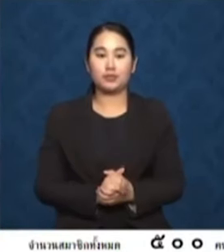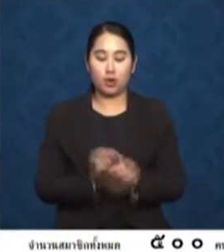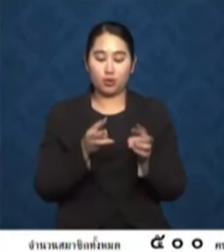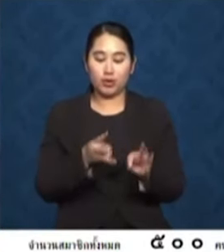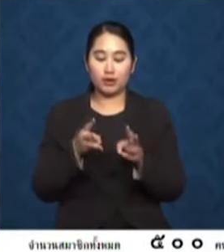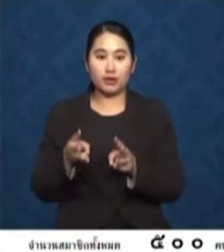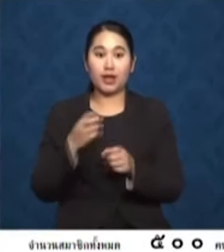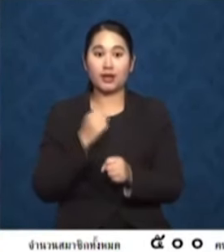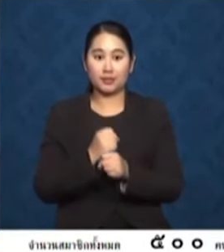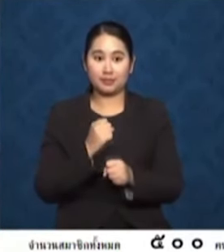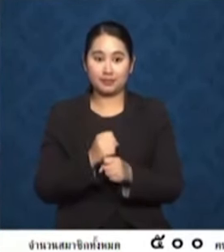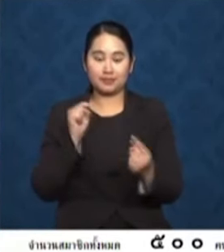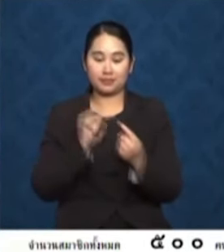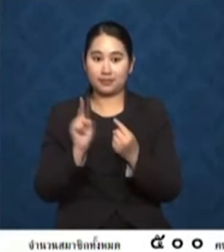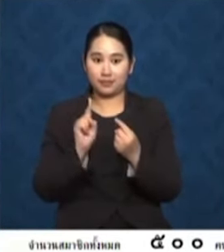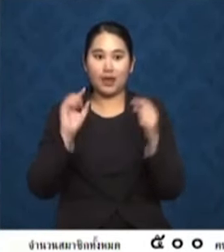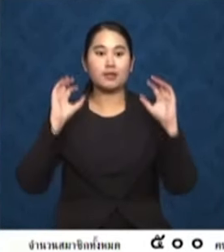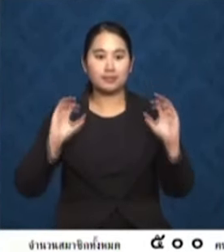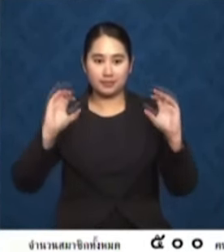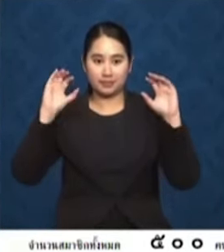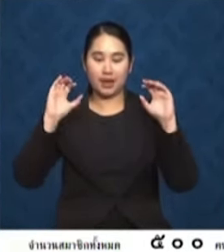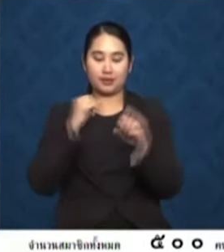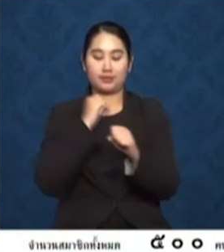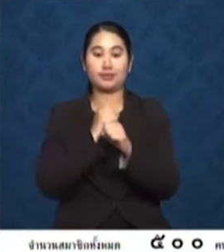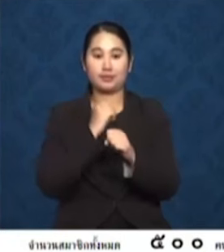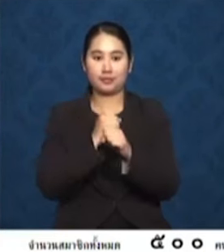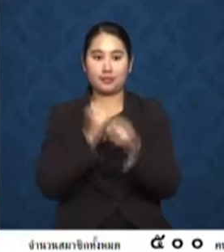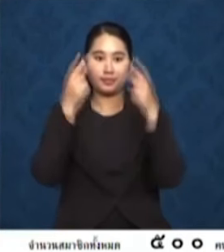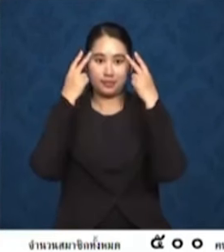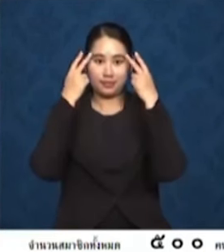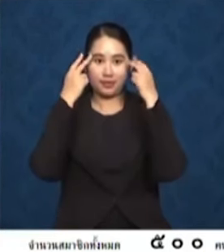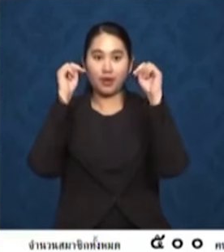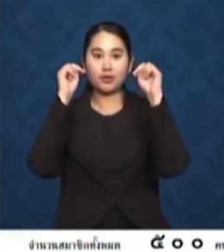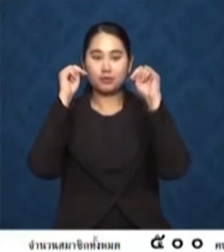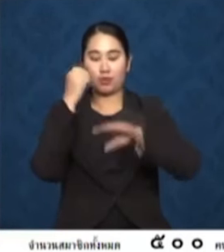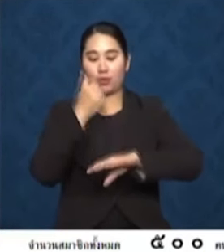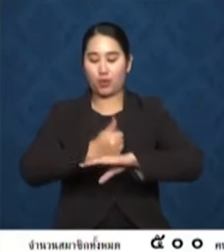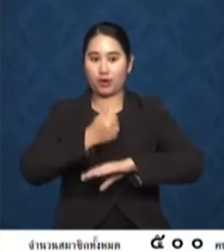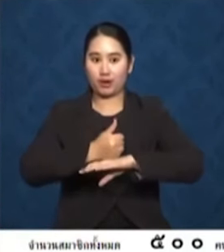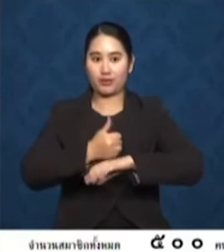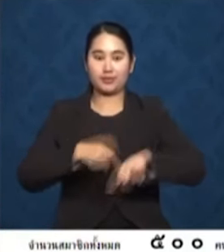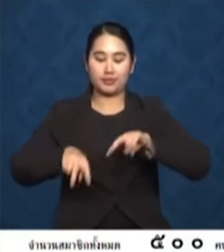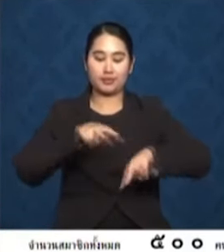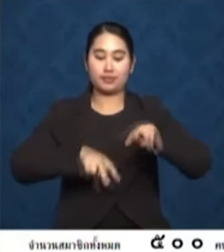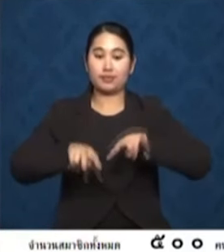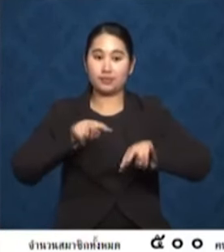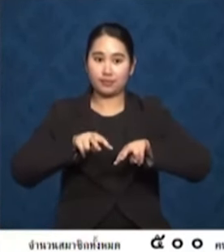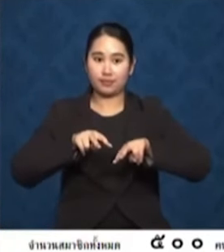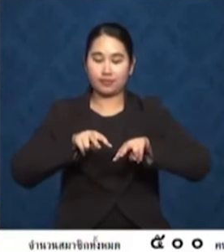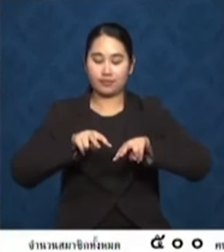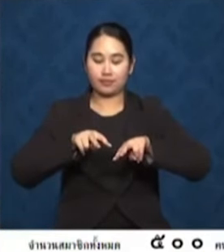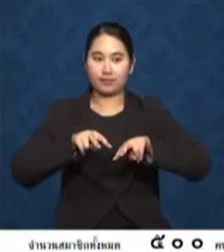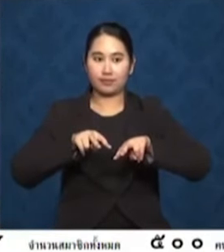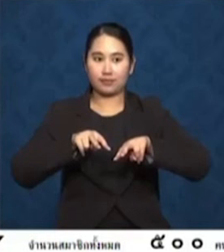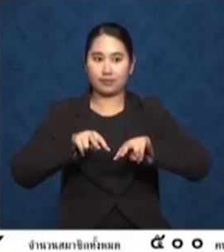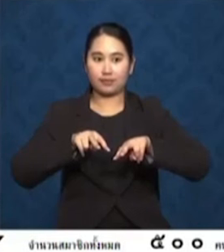คือรัฐบาลที่มีนายกรัฐมนตรีเป็นหัวหน้า